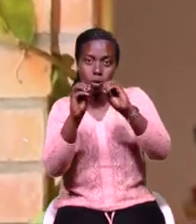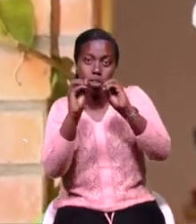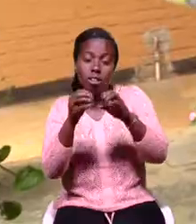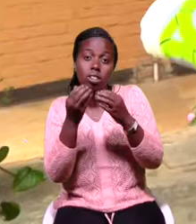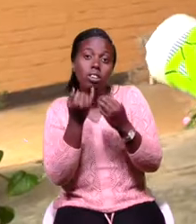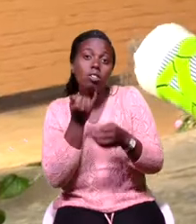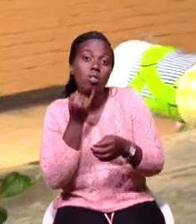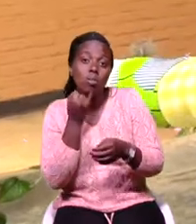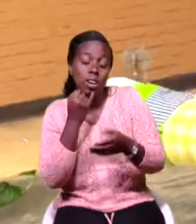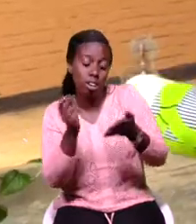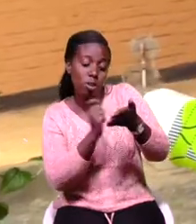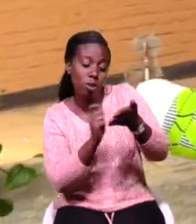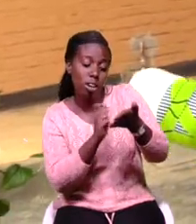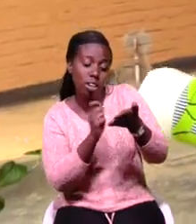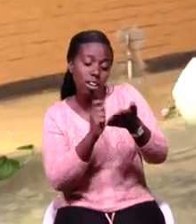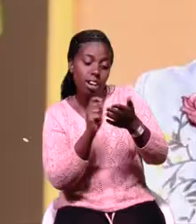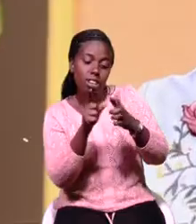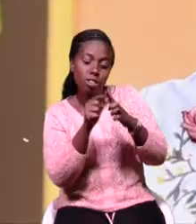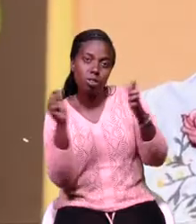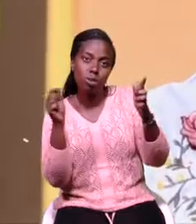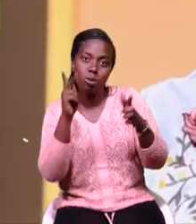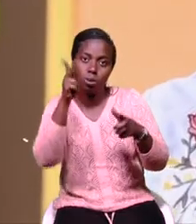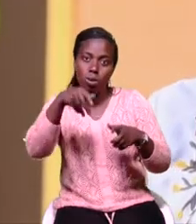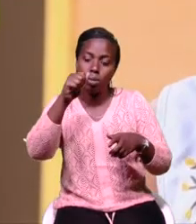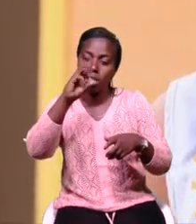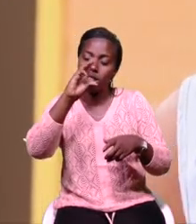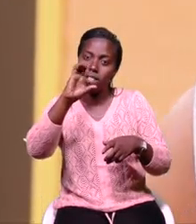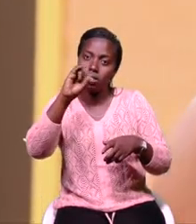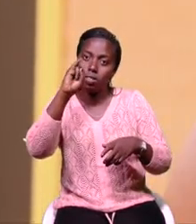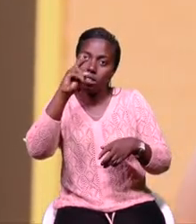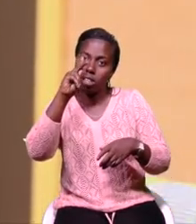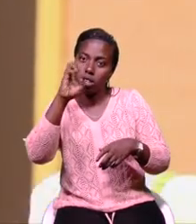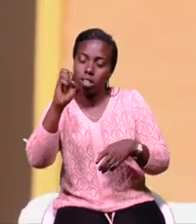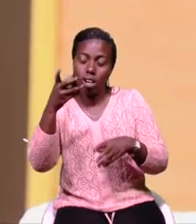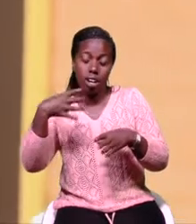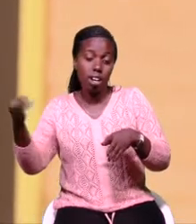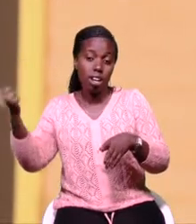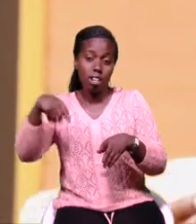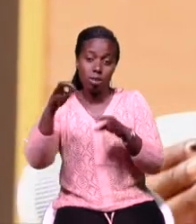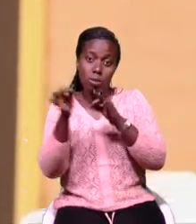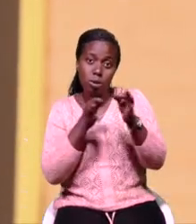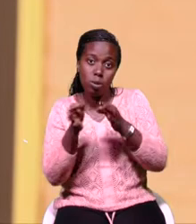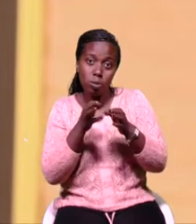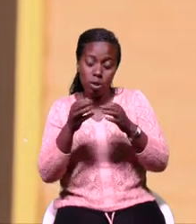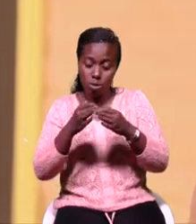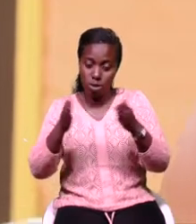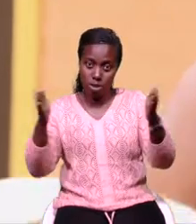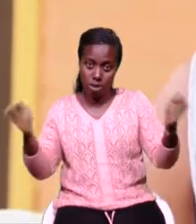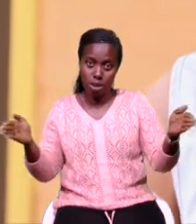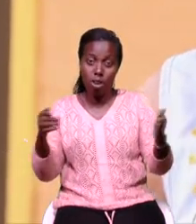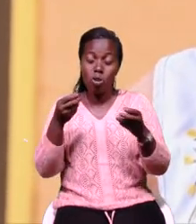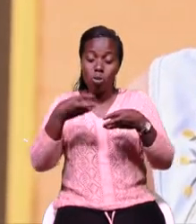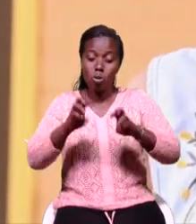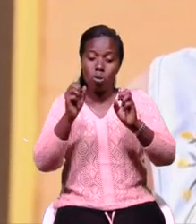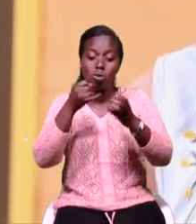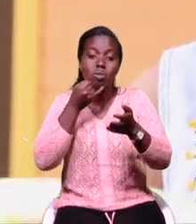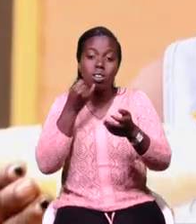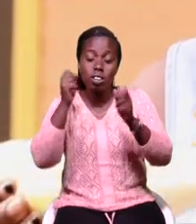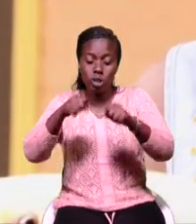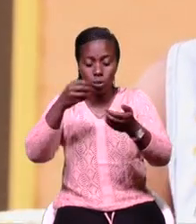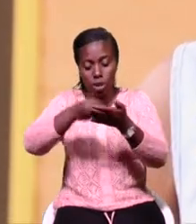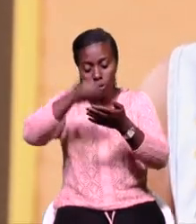umwana kwandika izo nyuguti. Pacifique araza kubasobanurira birambuye uko umwana ashobora